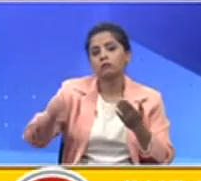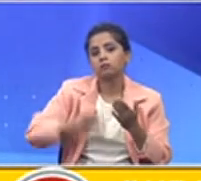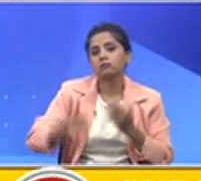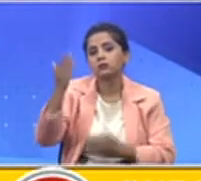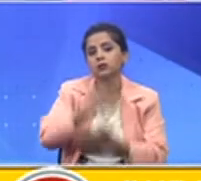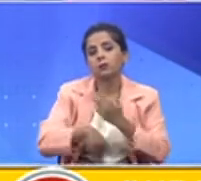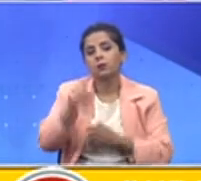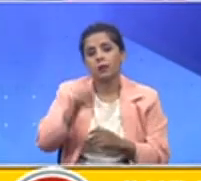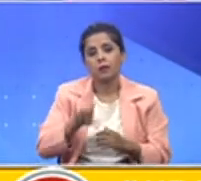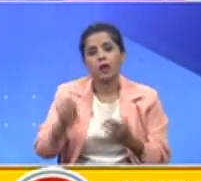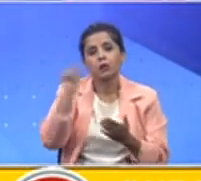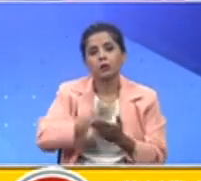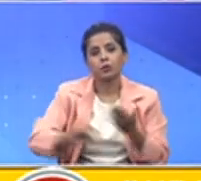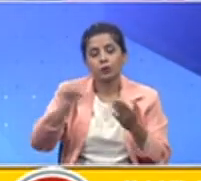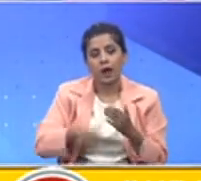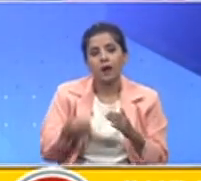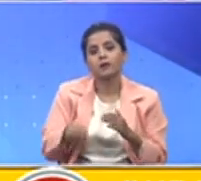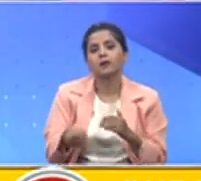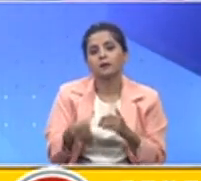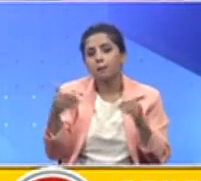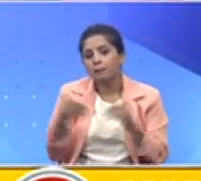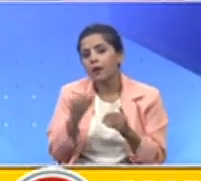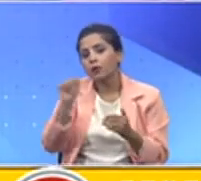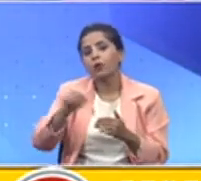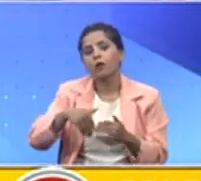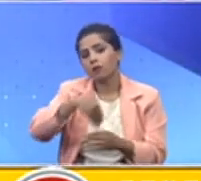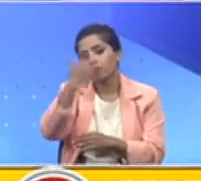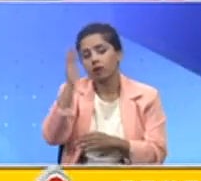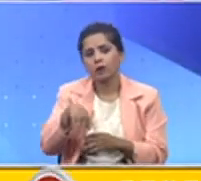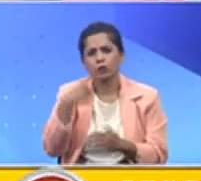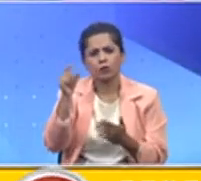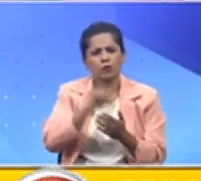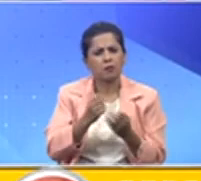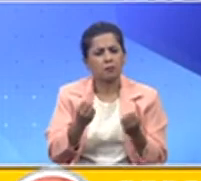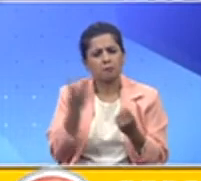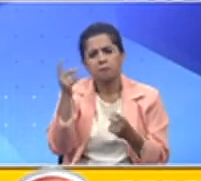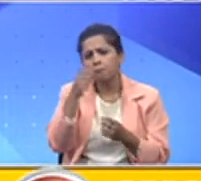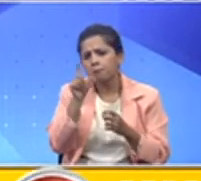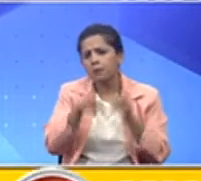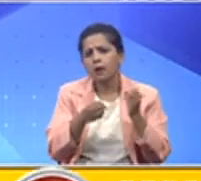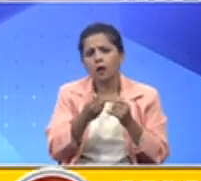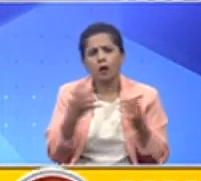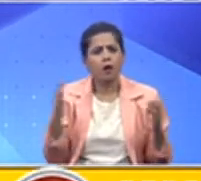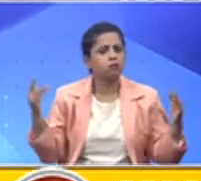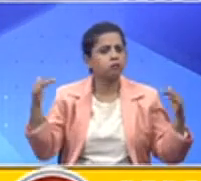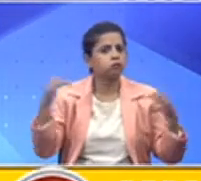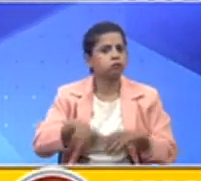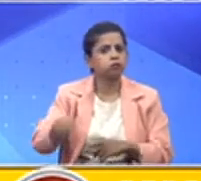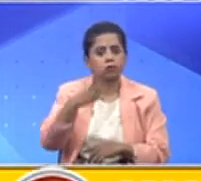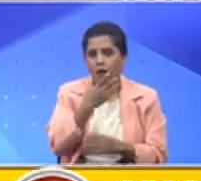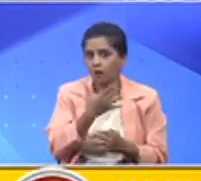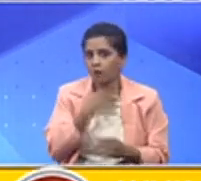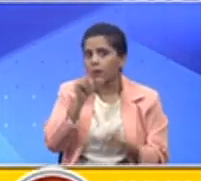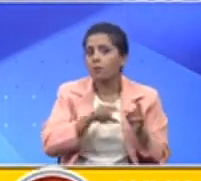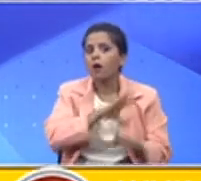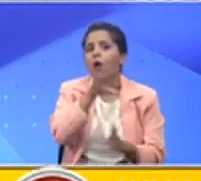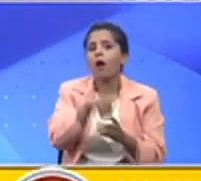राइटर मिट का आयोजन इसमें रिकॉर्ड संख्या में लोगों की सहभागीता देखी गई।